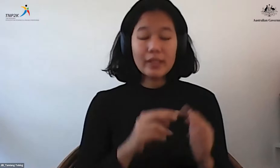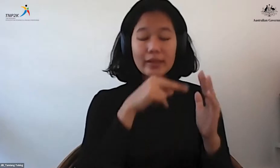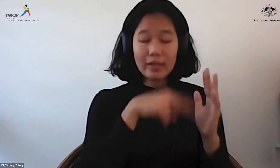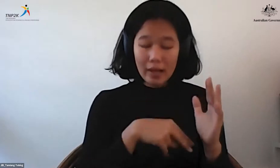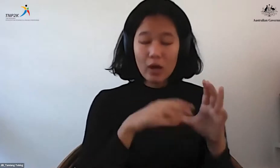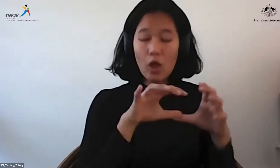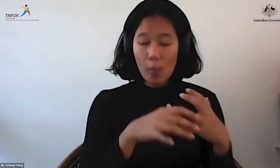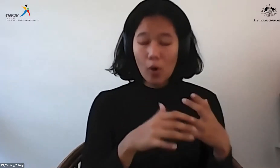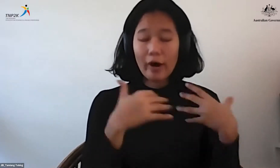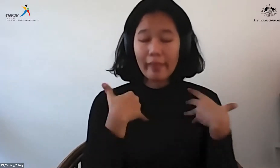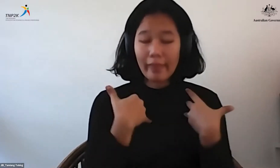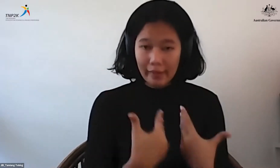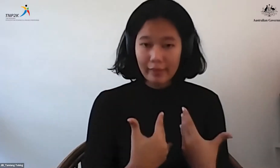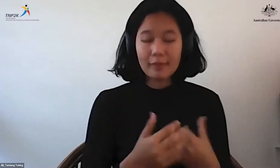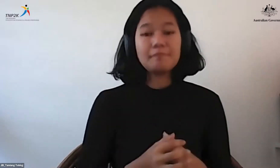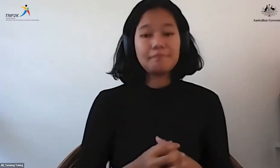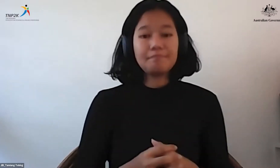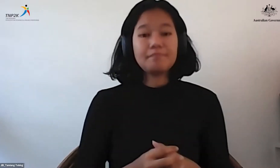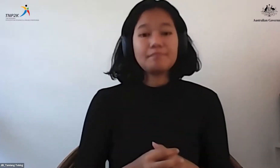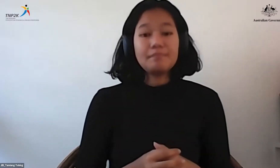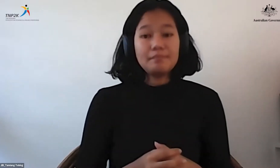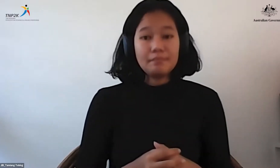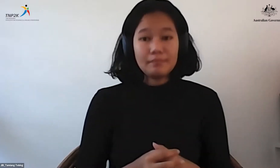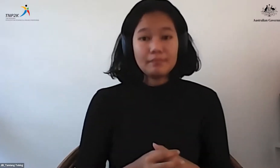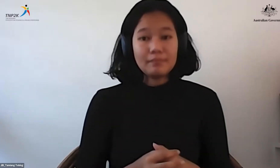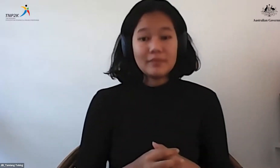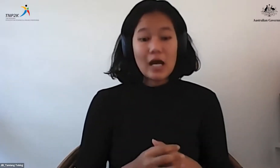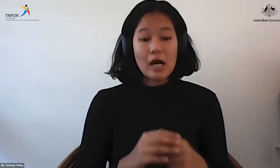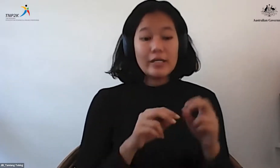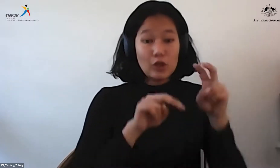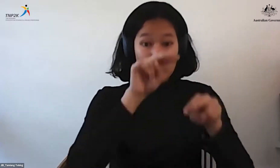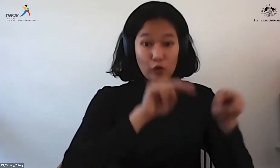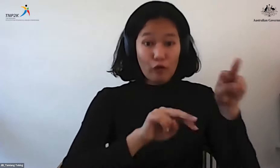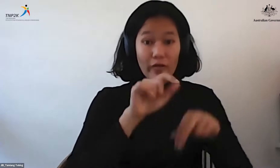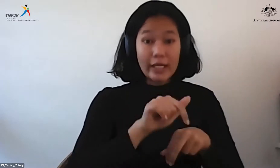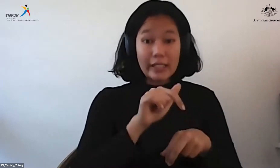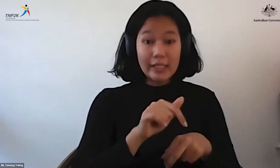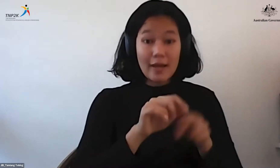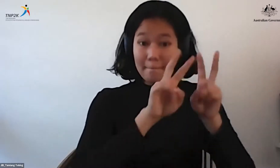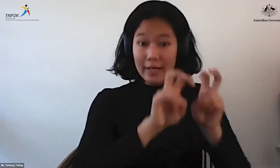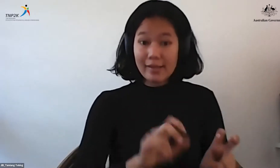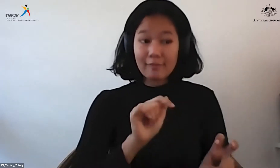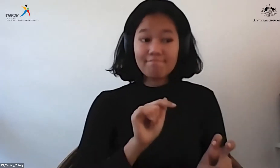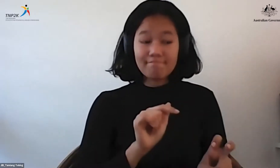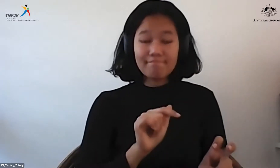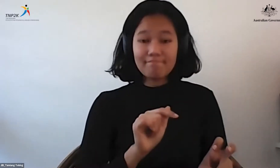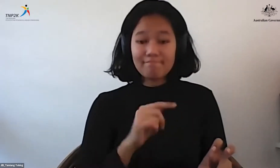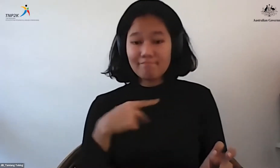data-data kelompok rentan ya. Jadi pada survei ini kami melakukan